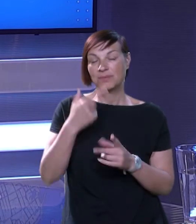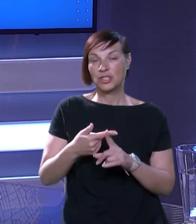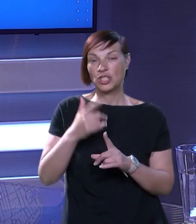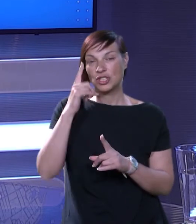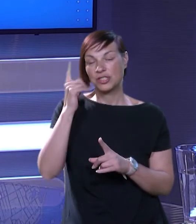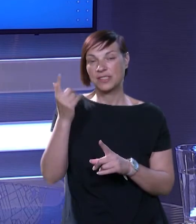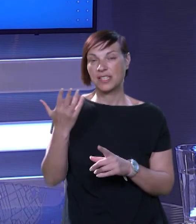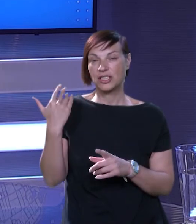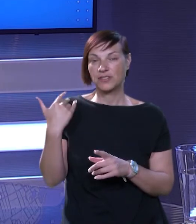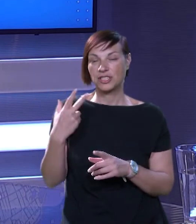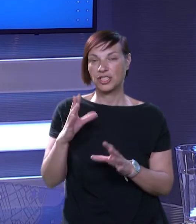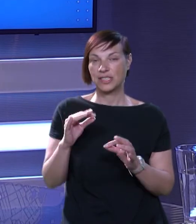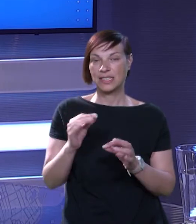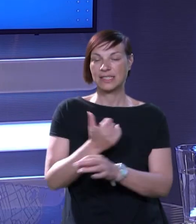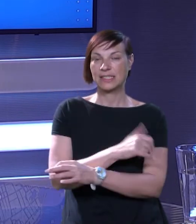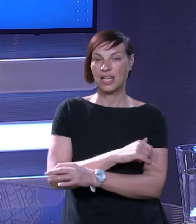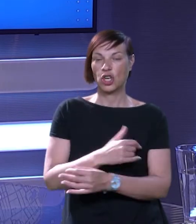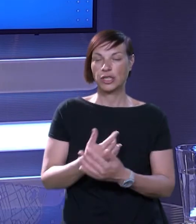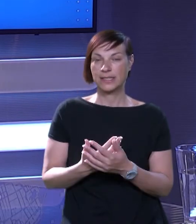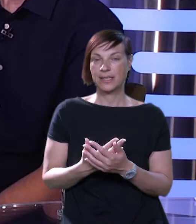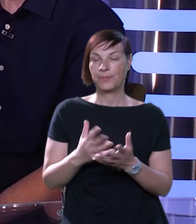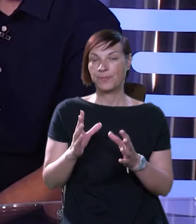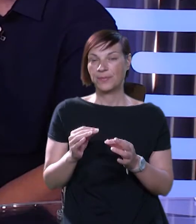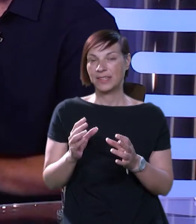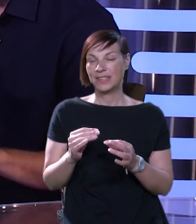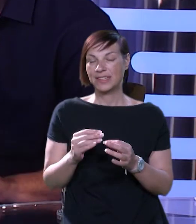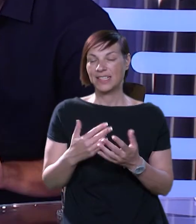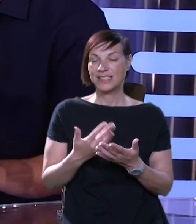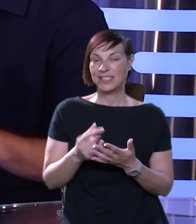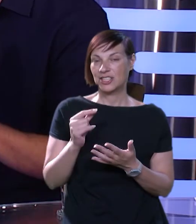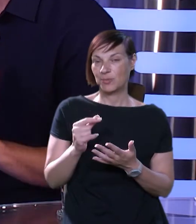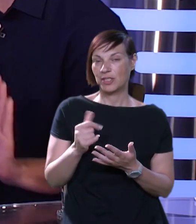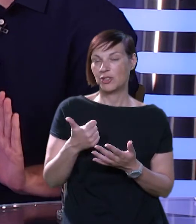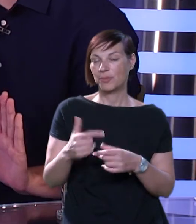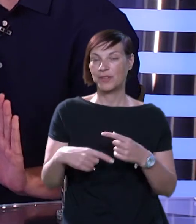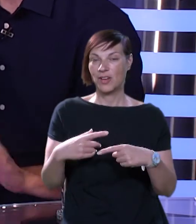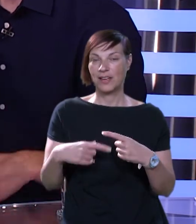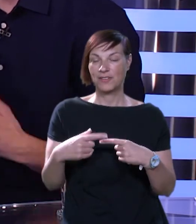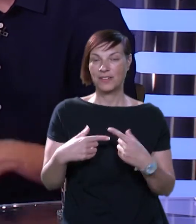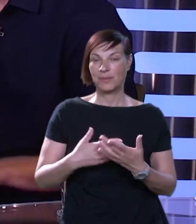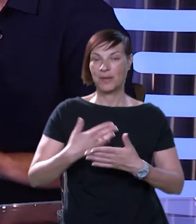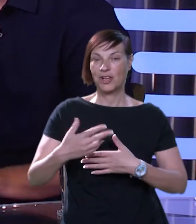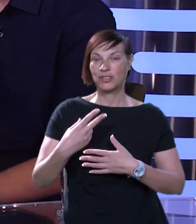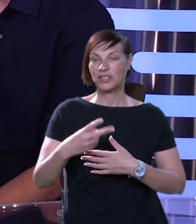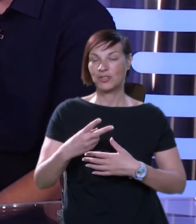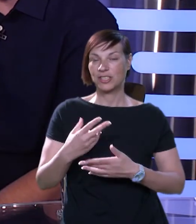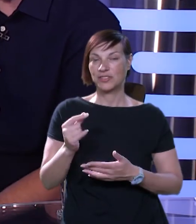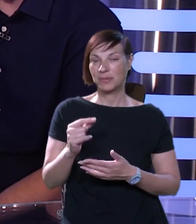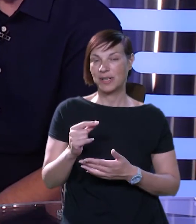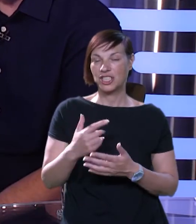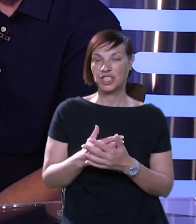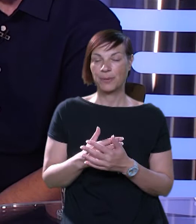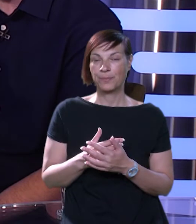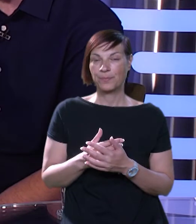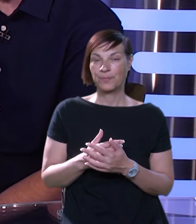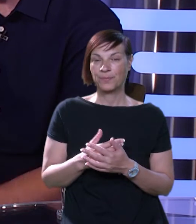sjećam da je to bilo znači koliko, više od 10 godina. Znači, 10 ljeće minimalno do prvoga filma, a onda do drugoga će biti valjda